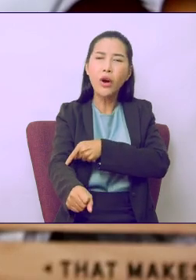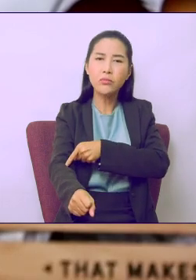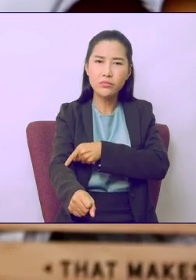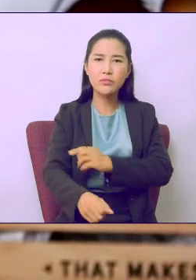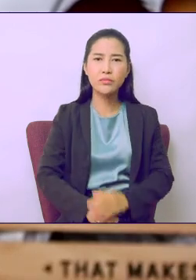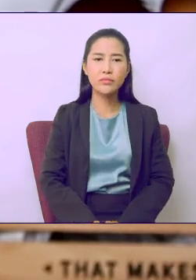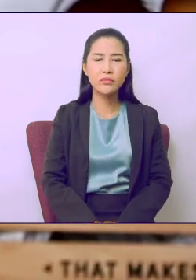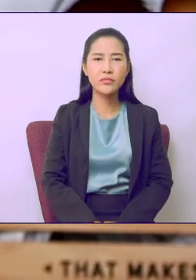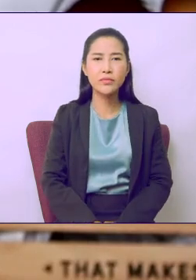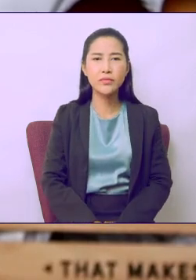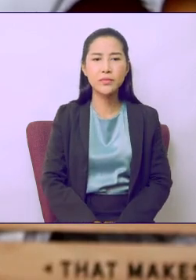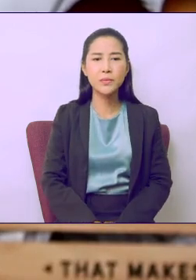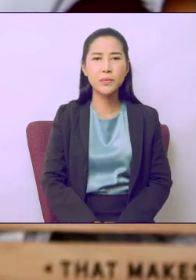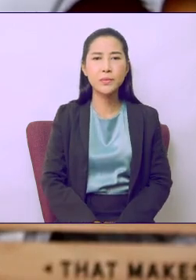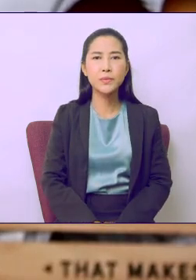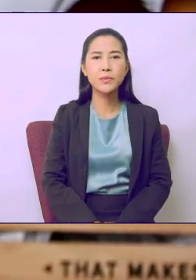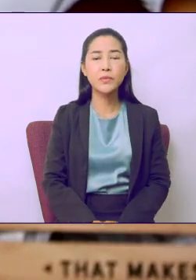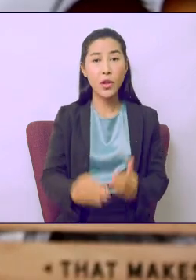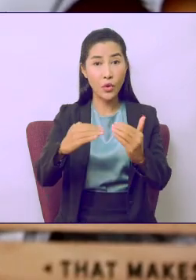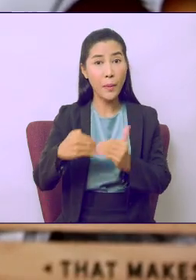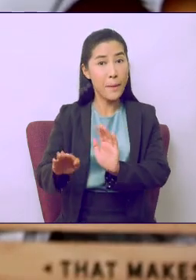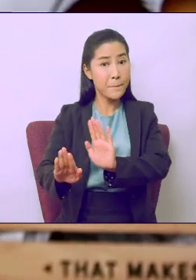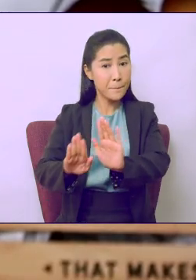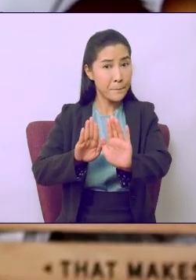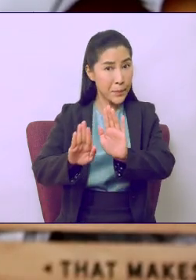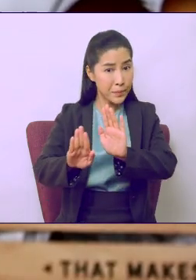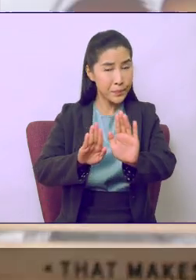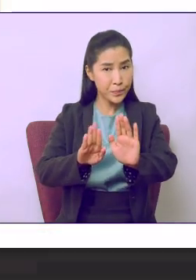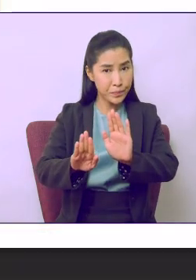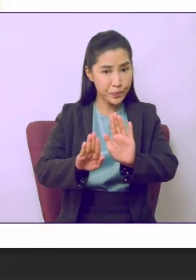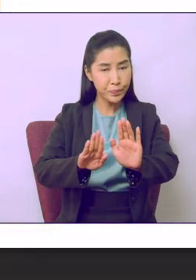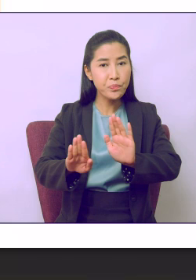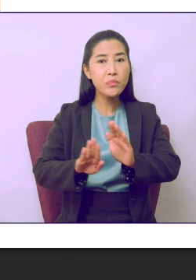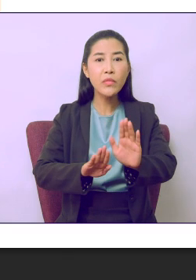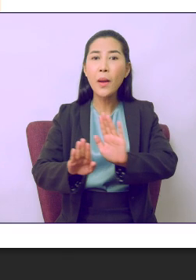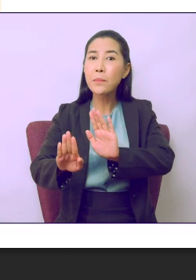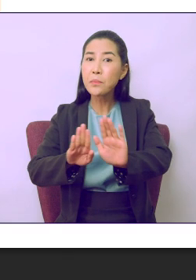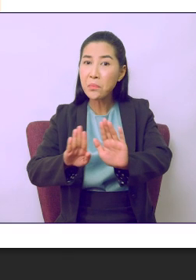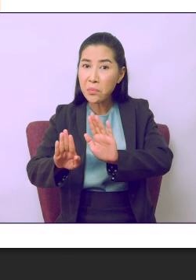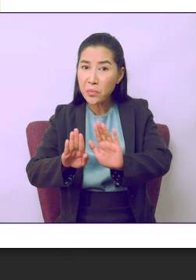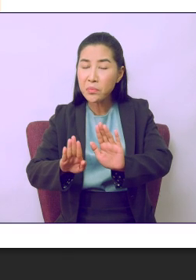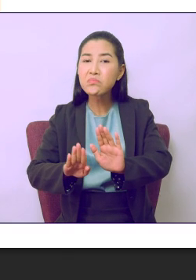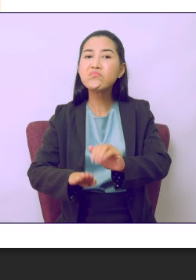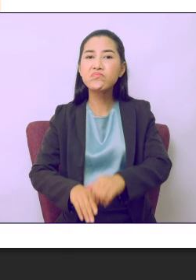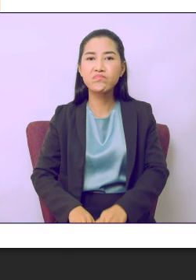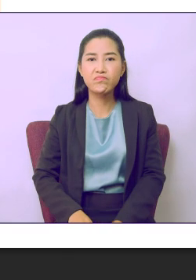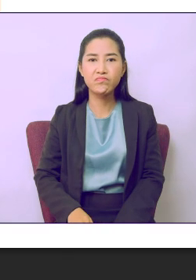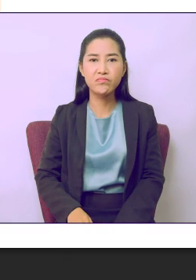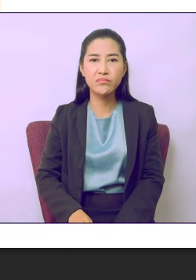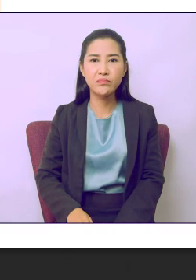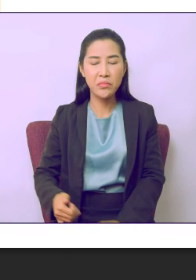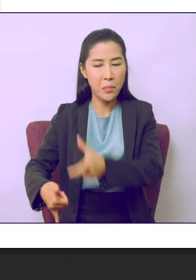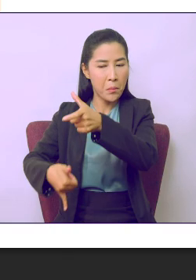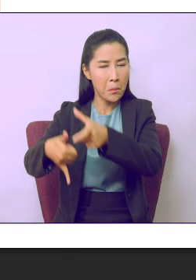อ่ะอันต่อไปนะครับก็เป็นเ้าเปรียบเทียบครับเปรียบเทียบนะครับเป็นเป็นเคสReportก็จะมี